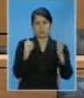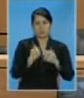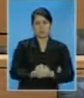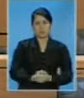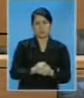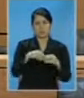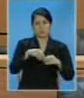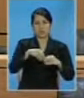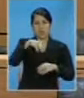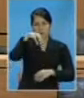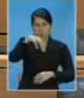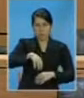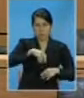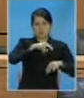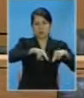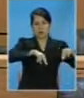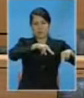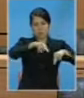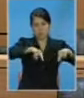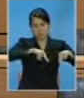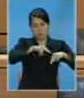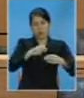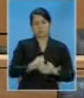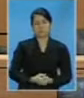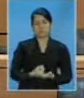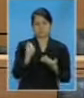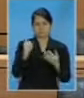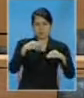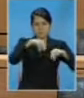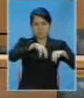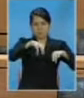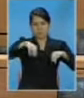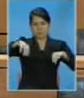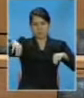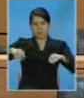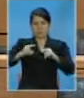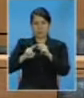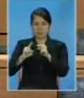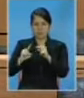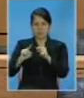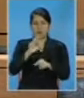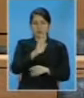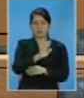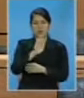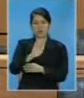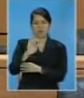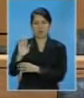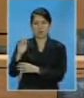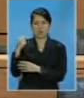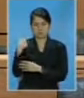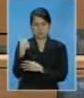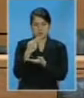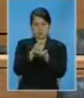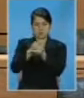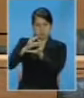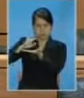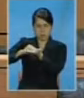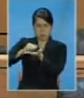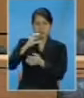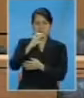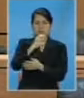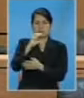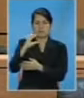องมีทั้งของใครต่อใครอีกมากหลายกระทรวงครับที่ไปติดตั้งถ้าจะตรวจสอบน